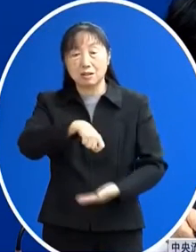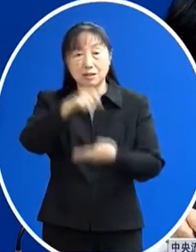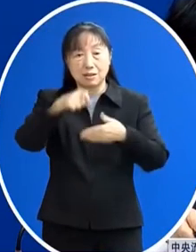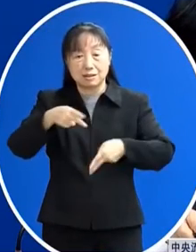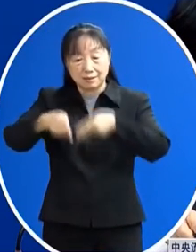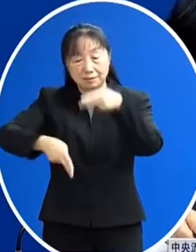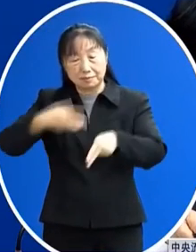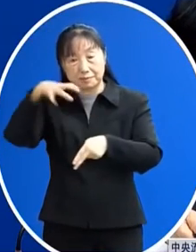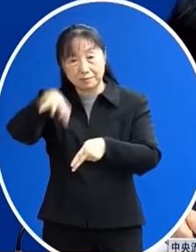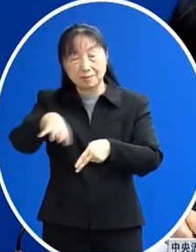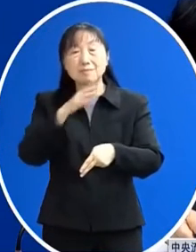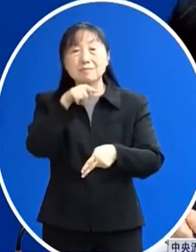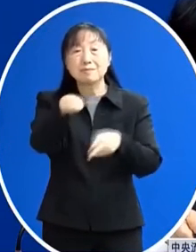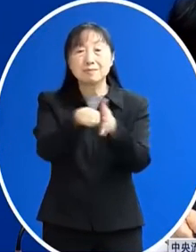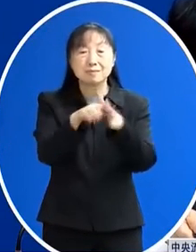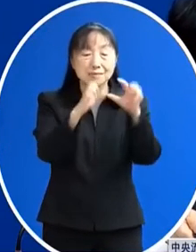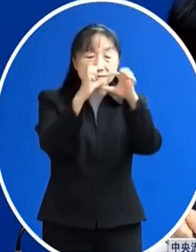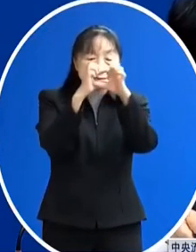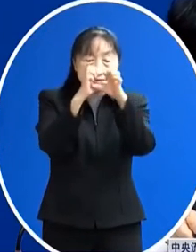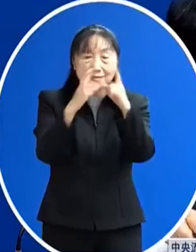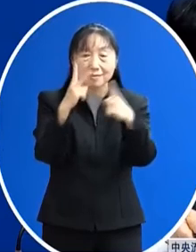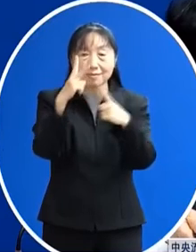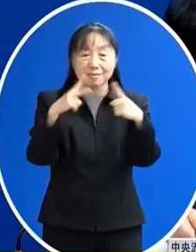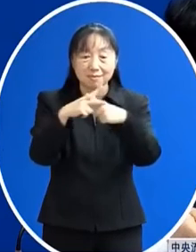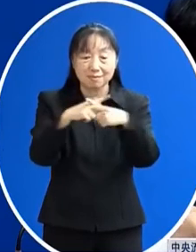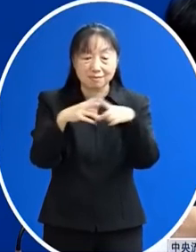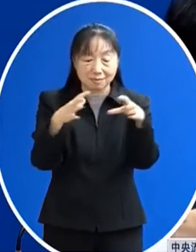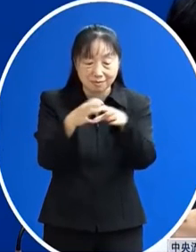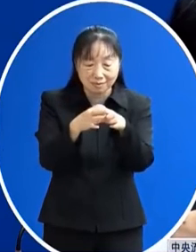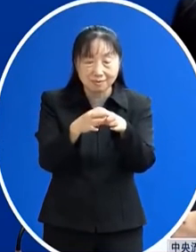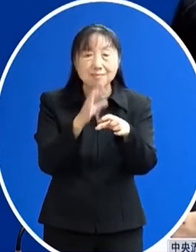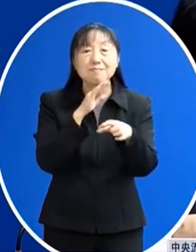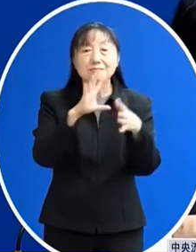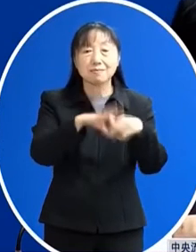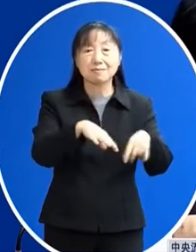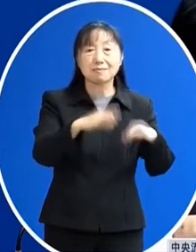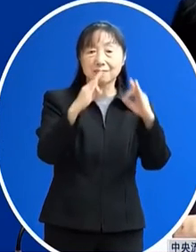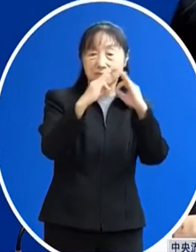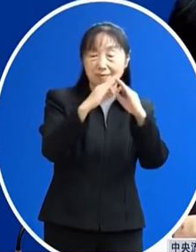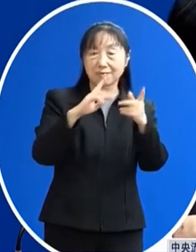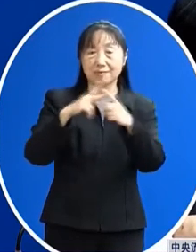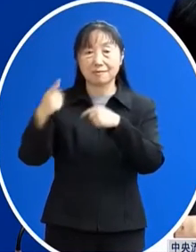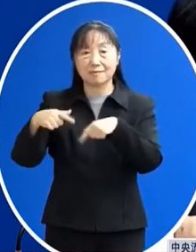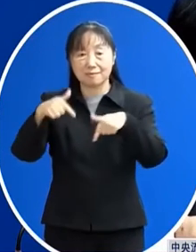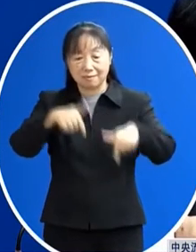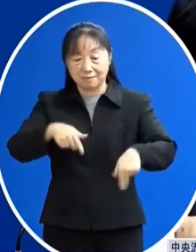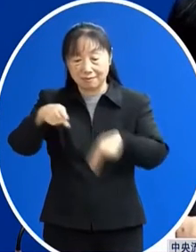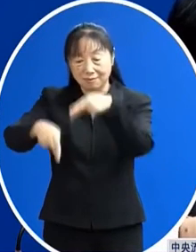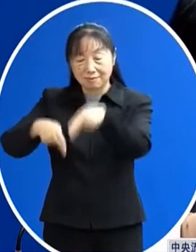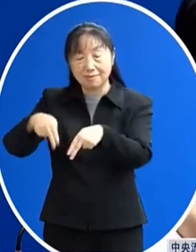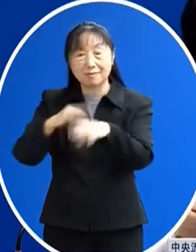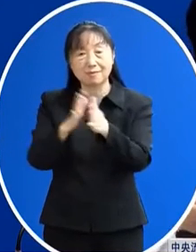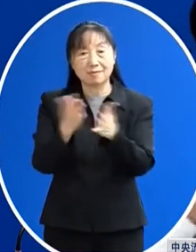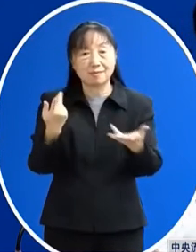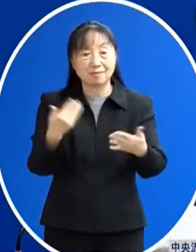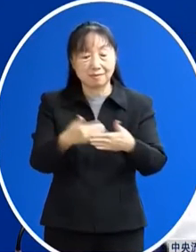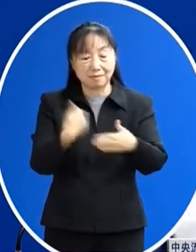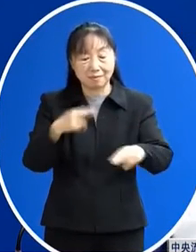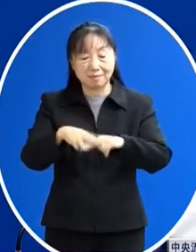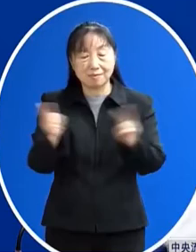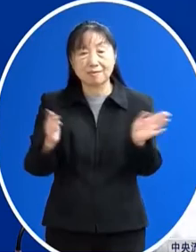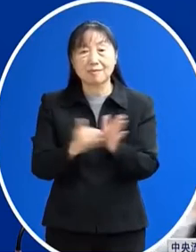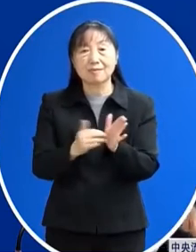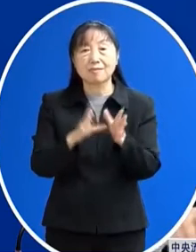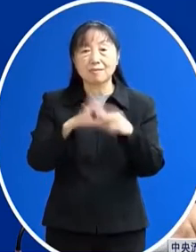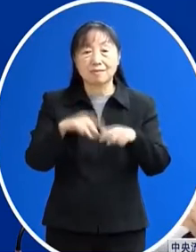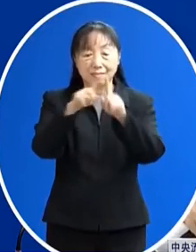那个地方的圈圈比较小，那因为大概银行跟西提的部分都陆续已经解隔采检阴性，所以那